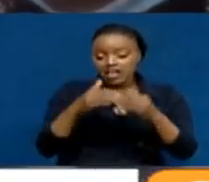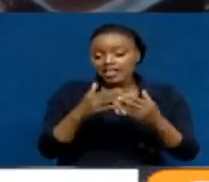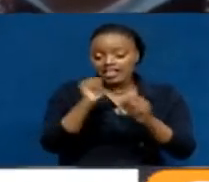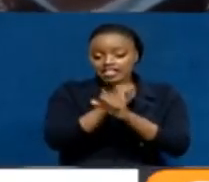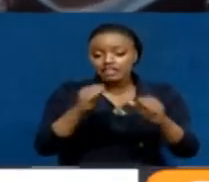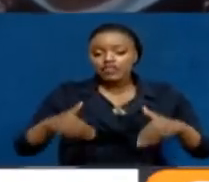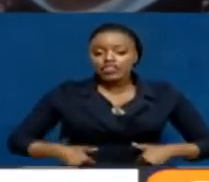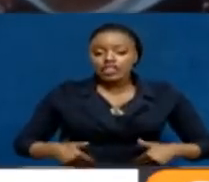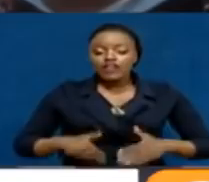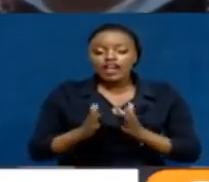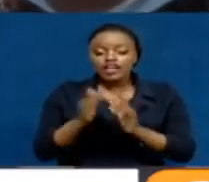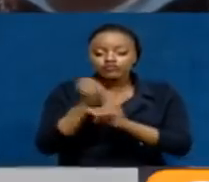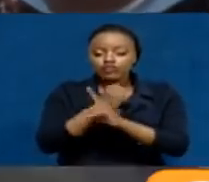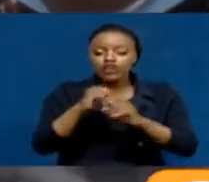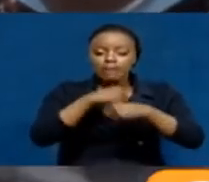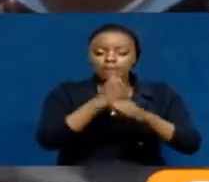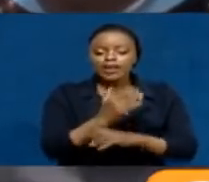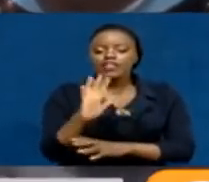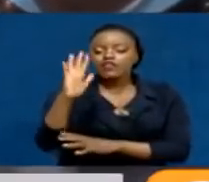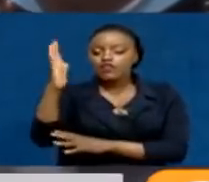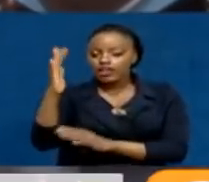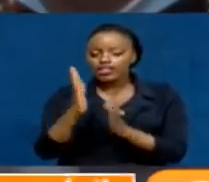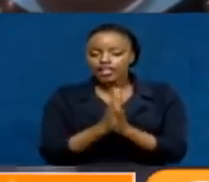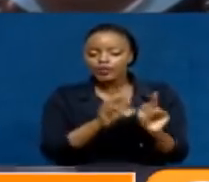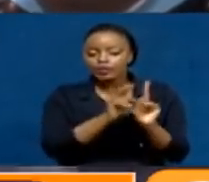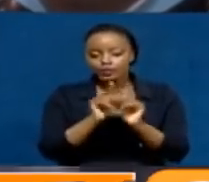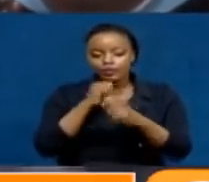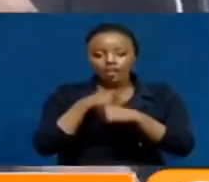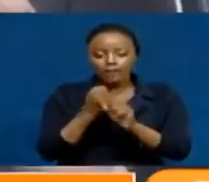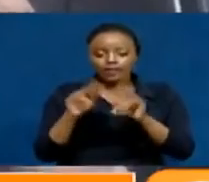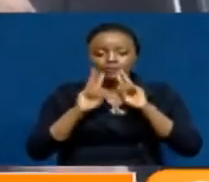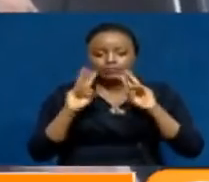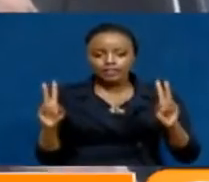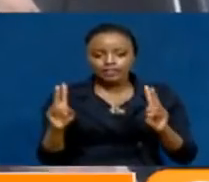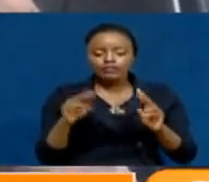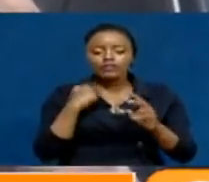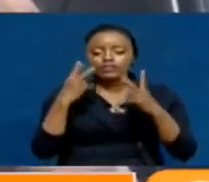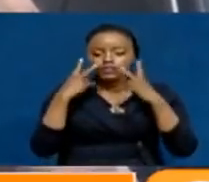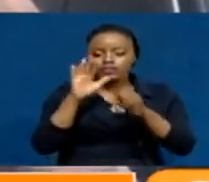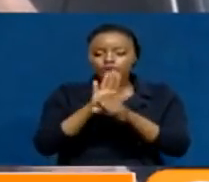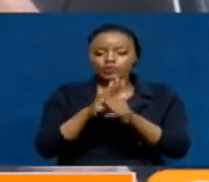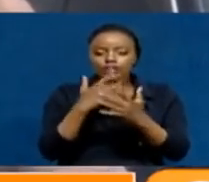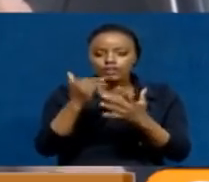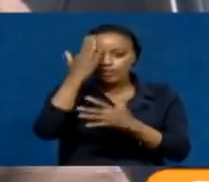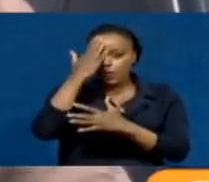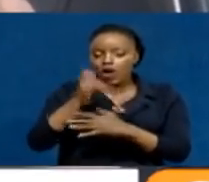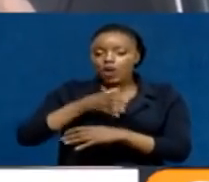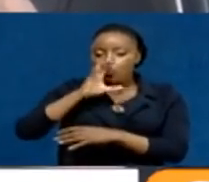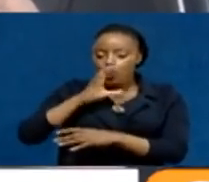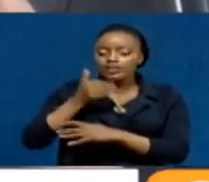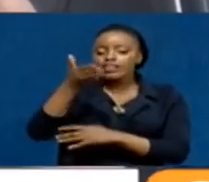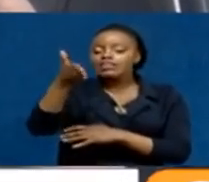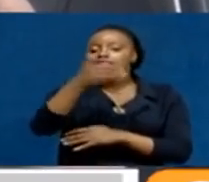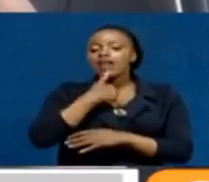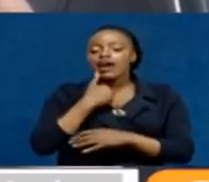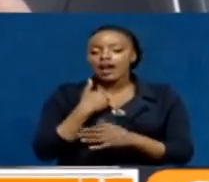ya kupigana, na akatengeneza msito na akatengeneza amani. Tumeona mambo mazuri sana, sababu maji imeanza kutiririka kila